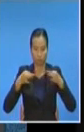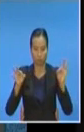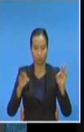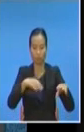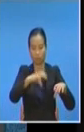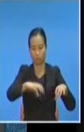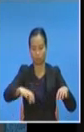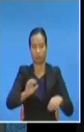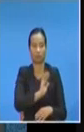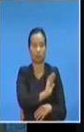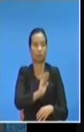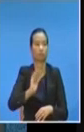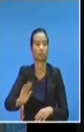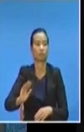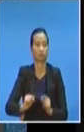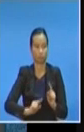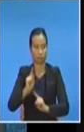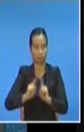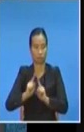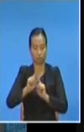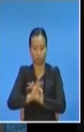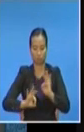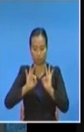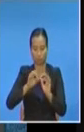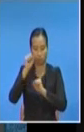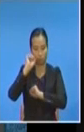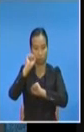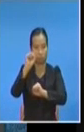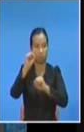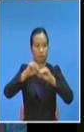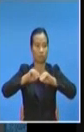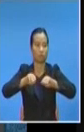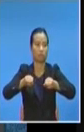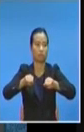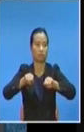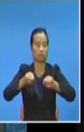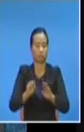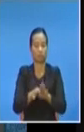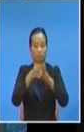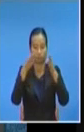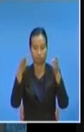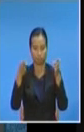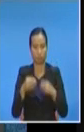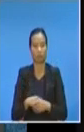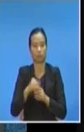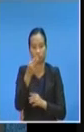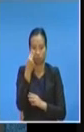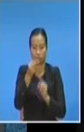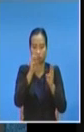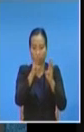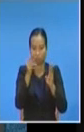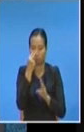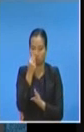การผลการประเมินนี่สำคัญนะครับจะต้องประกาศและจะต้องโดยเปิดเผยสามารถตรวจสอบ